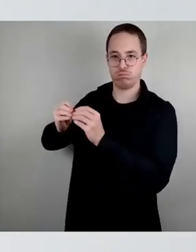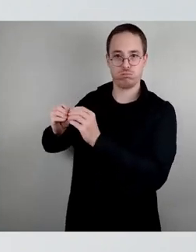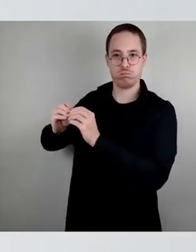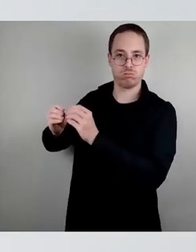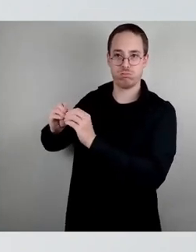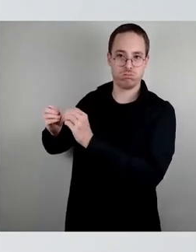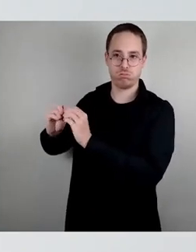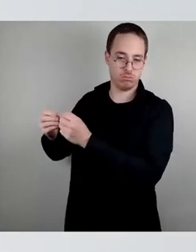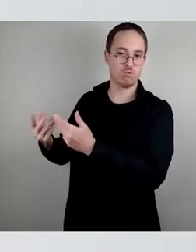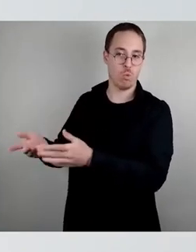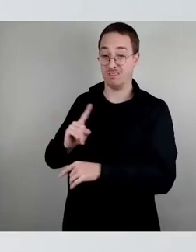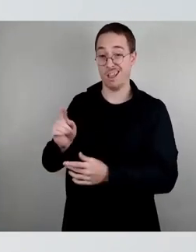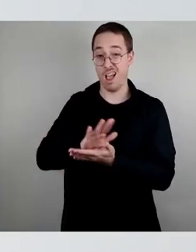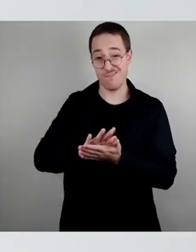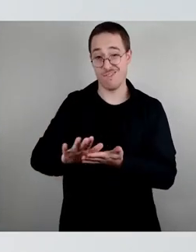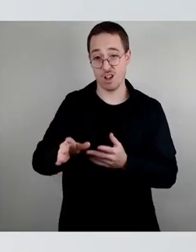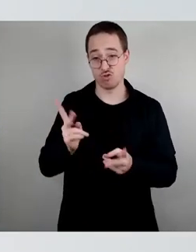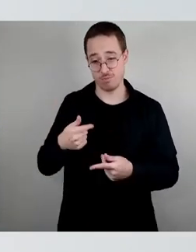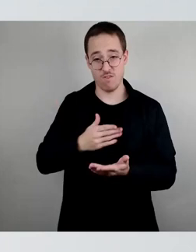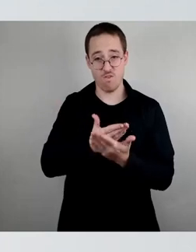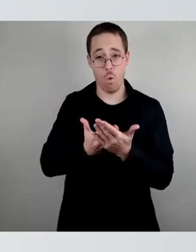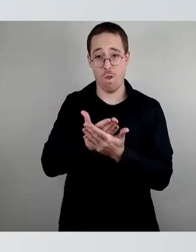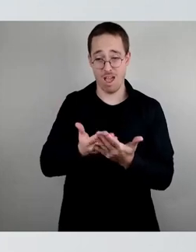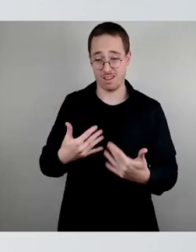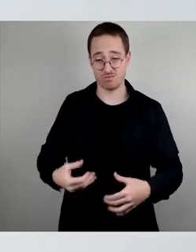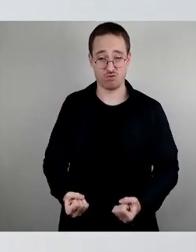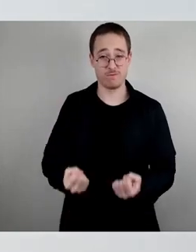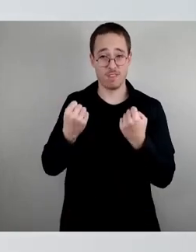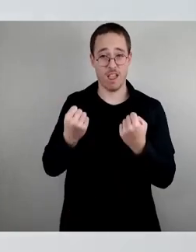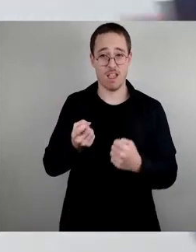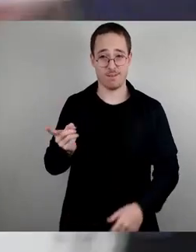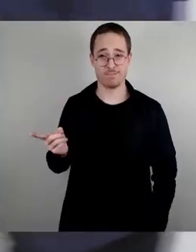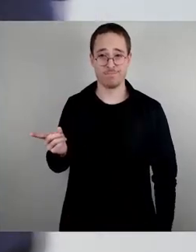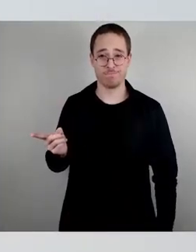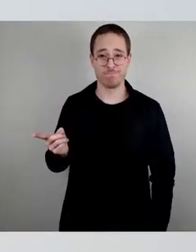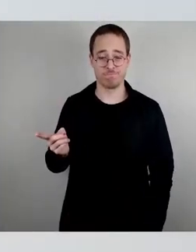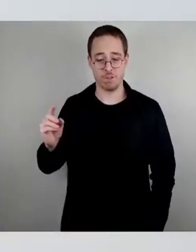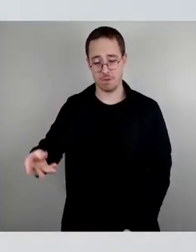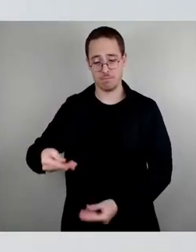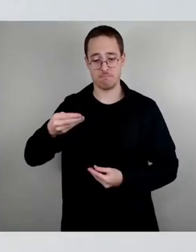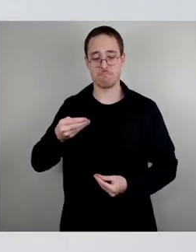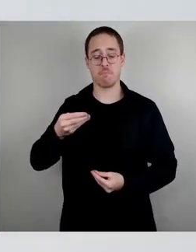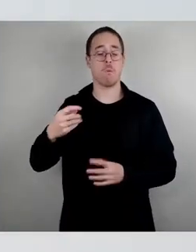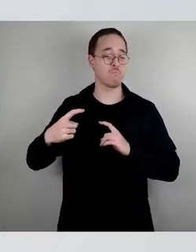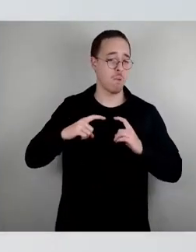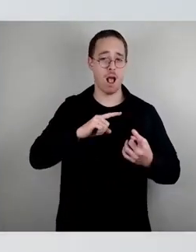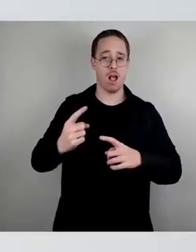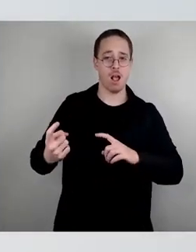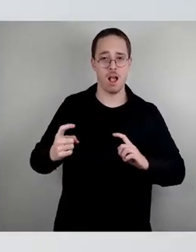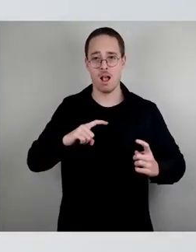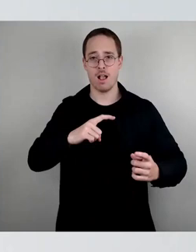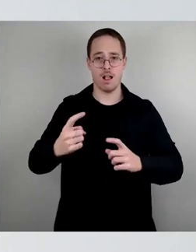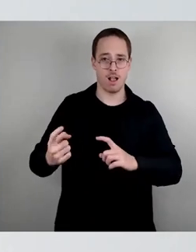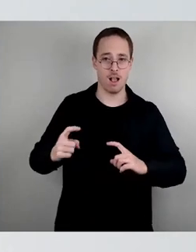gemacht bei der Vorlage. Es ist eine schwierige Vorlage, die wir Ihnen vorgelegt haben. Es gab eine intensive Diskussion, die, denke ich, zu einem guten